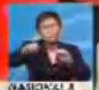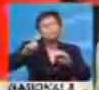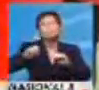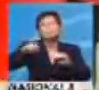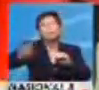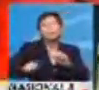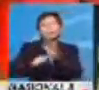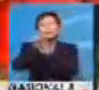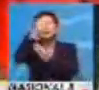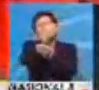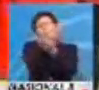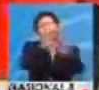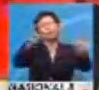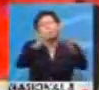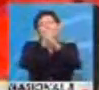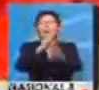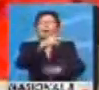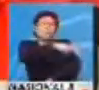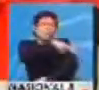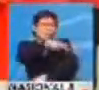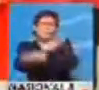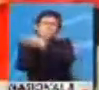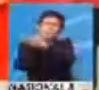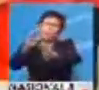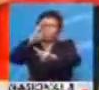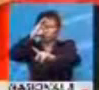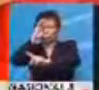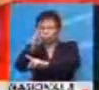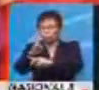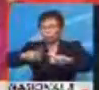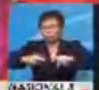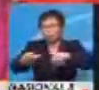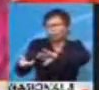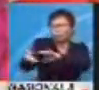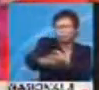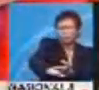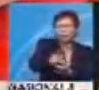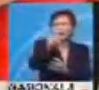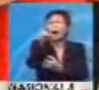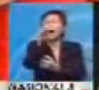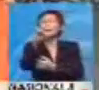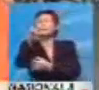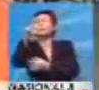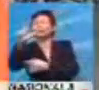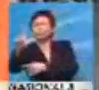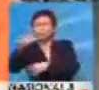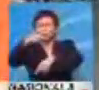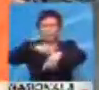dan membebaskan koplo tuduhan menyebarkan kematian amino